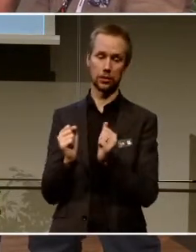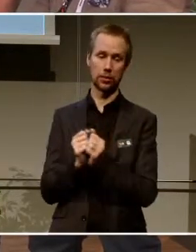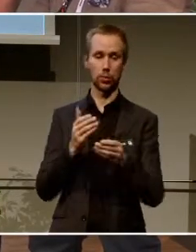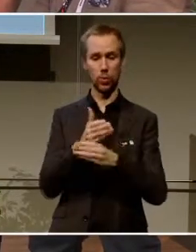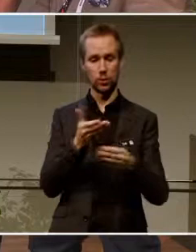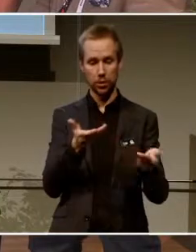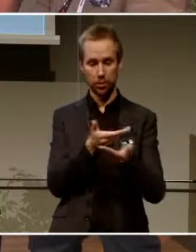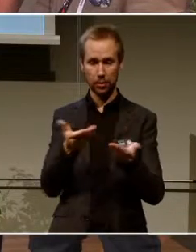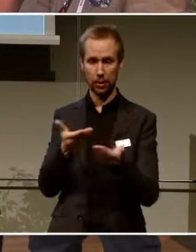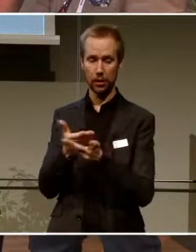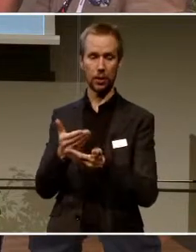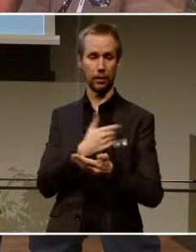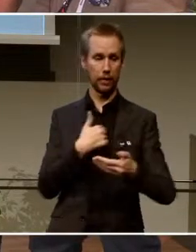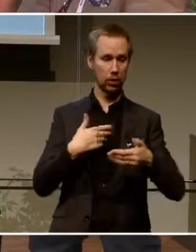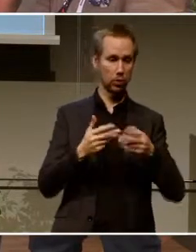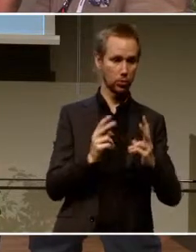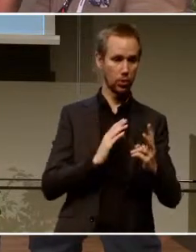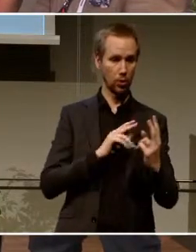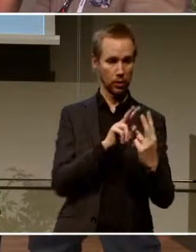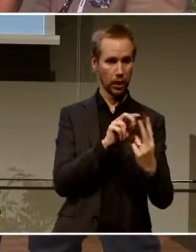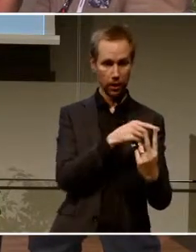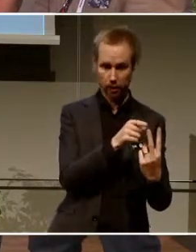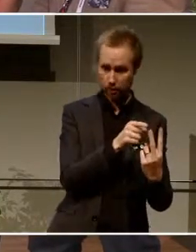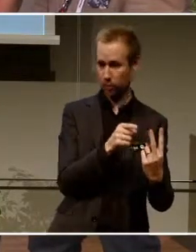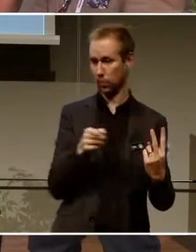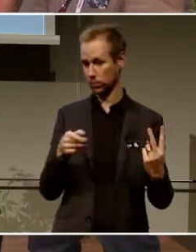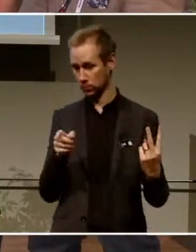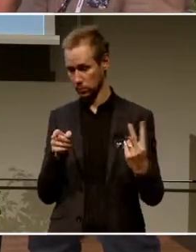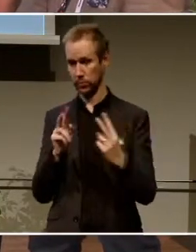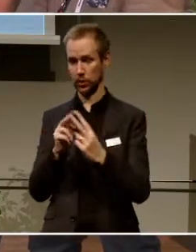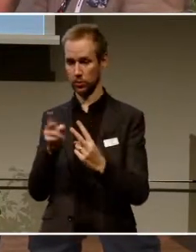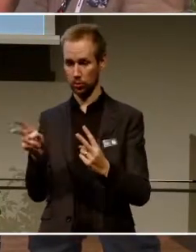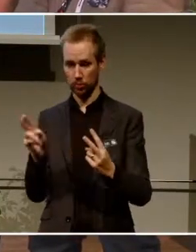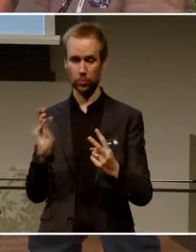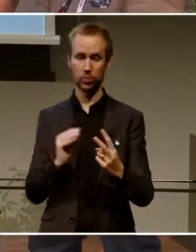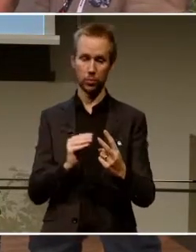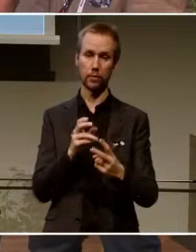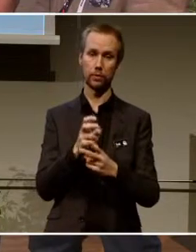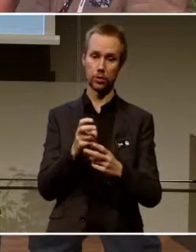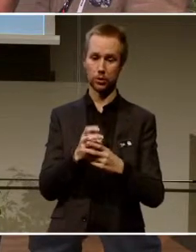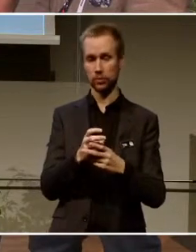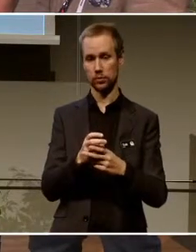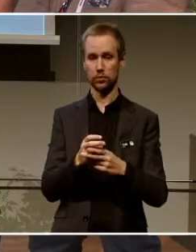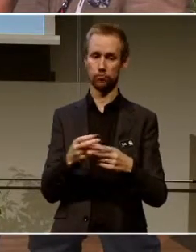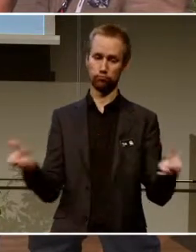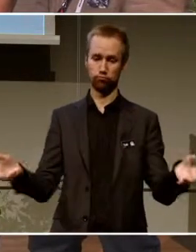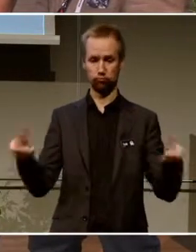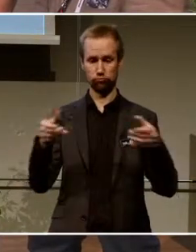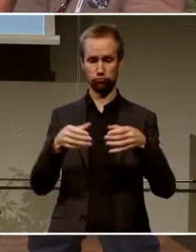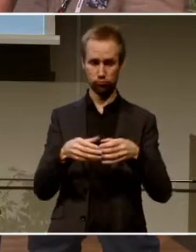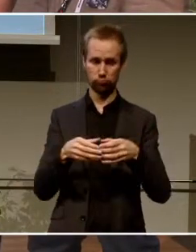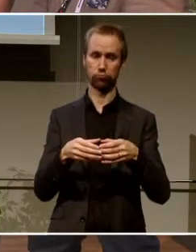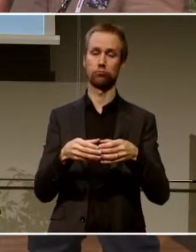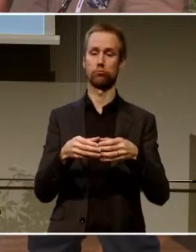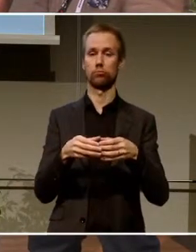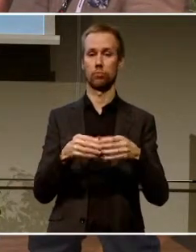gör ju det, vi når ju dem. Jaha, ja, vi når ju dem och vi når ju dem. Och då försöker vi i alla fall på den nivån